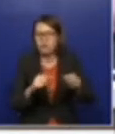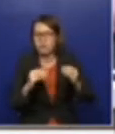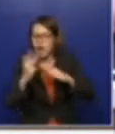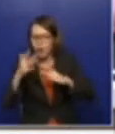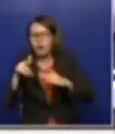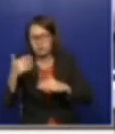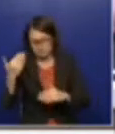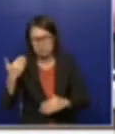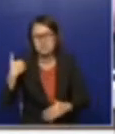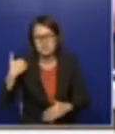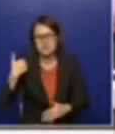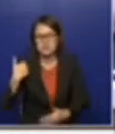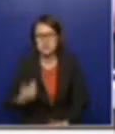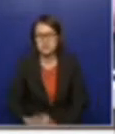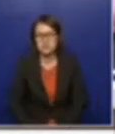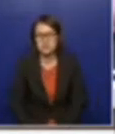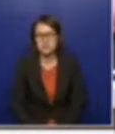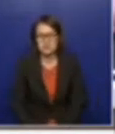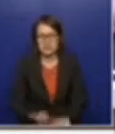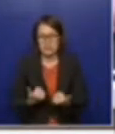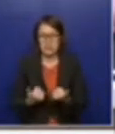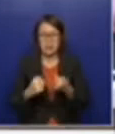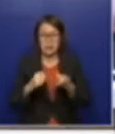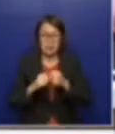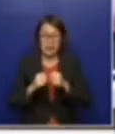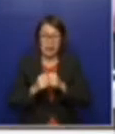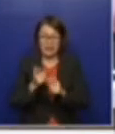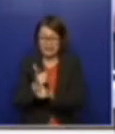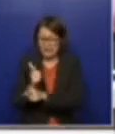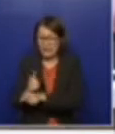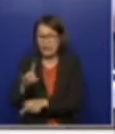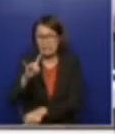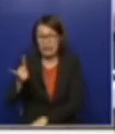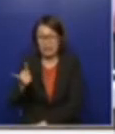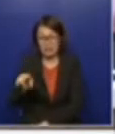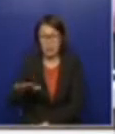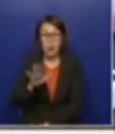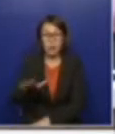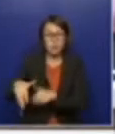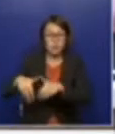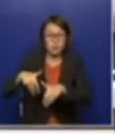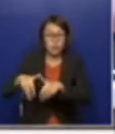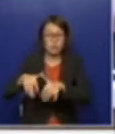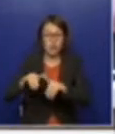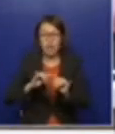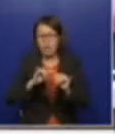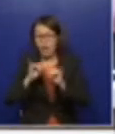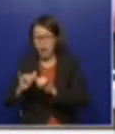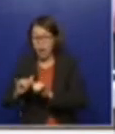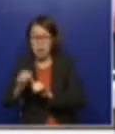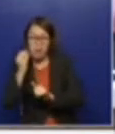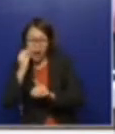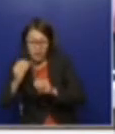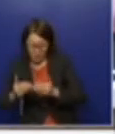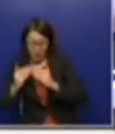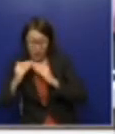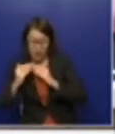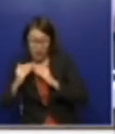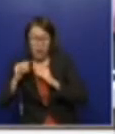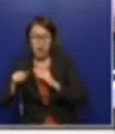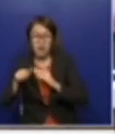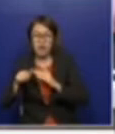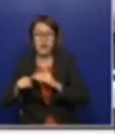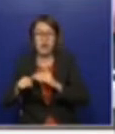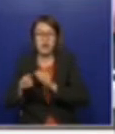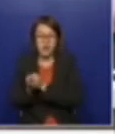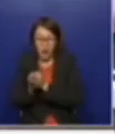ะวันนี้ปัญหาที่ทำเลเลี้ยงสัตว์ที่ชาวบ้านเข้าไปอยู่ เป็นที่อยู่อาศัยเป็นที่ทำ